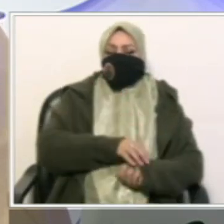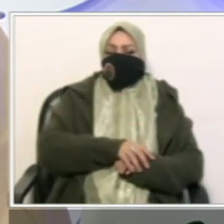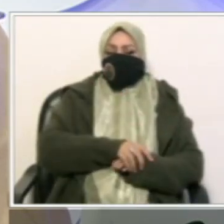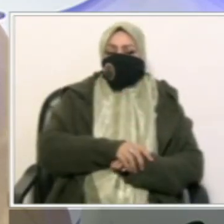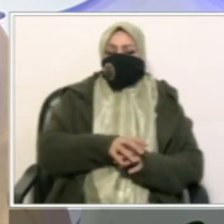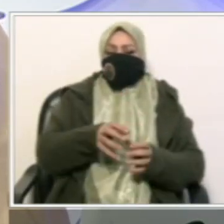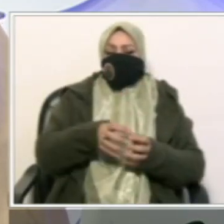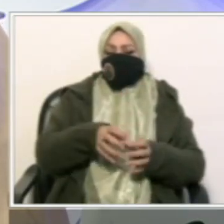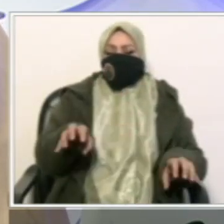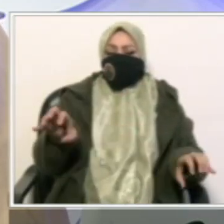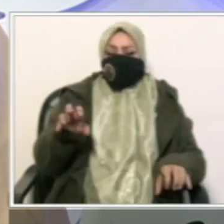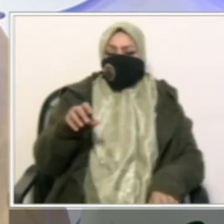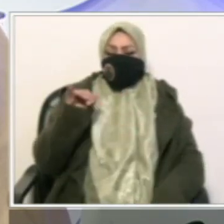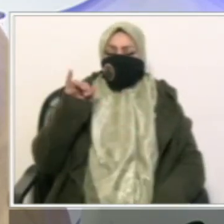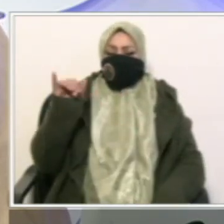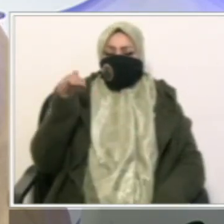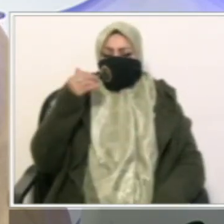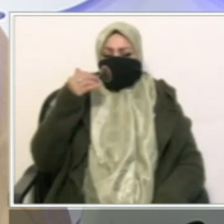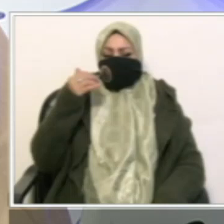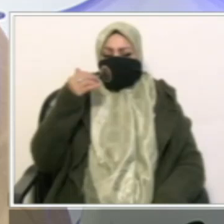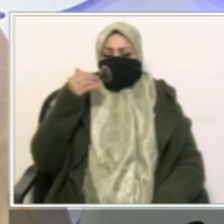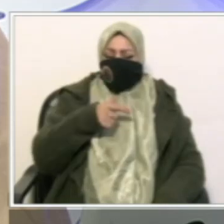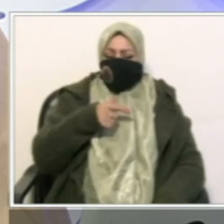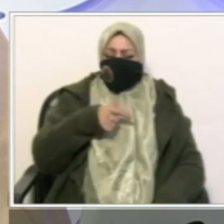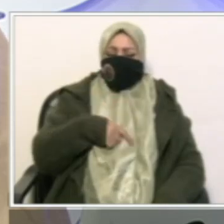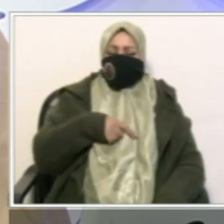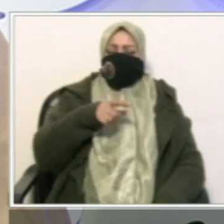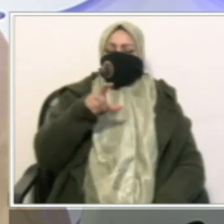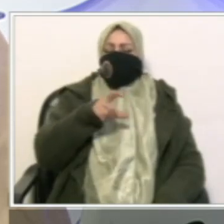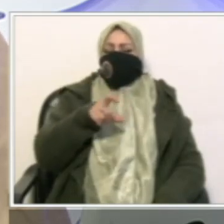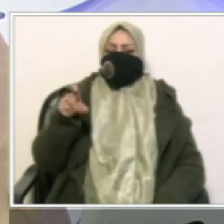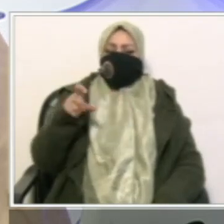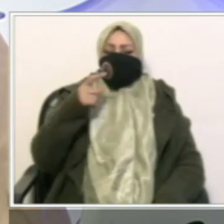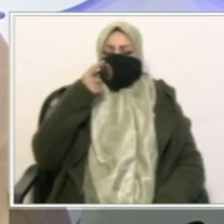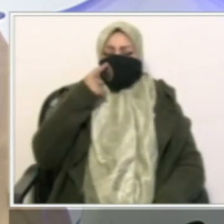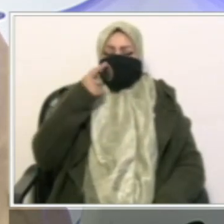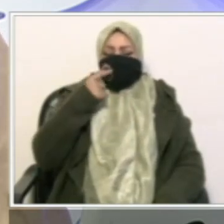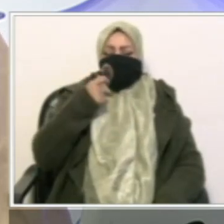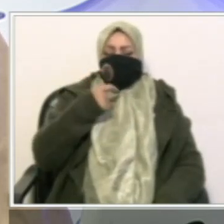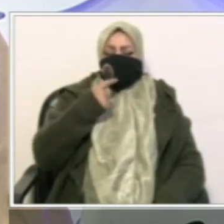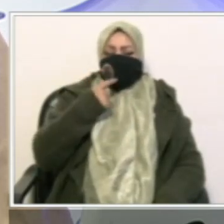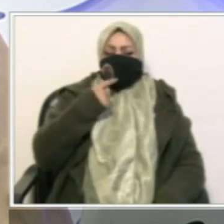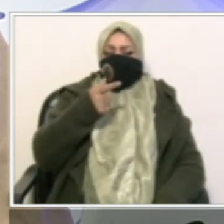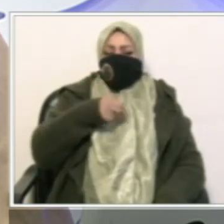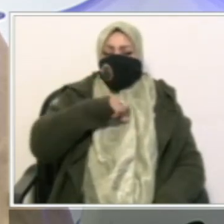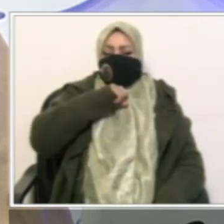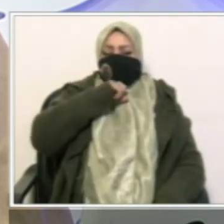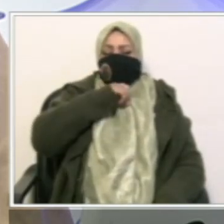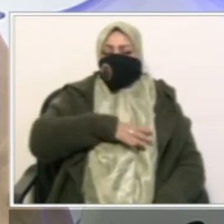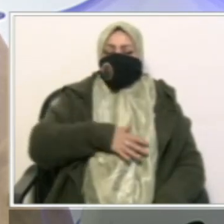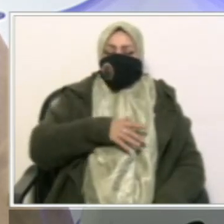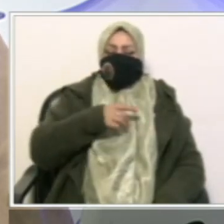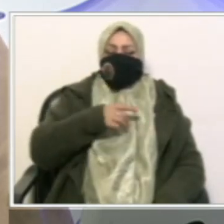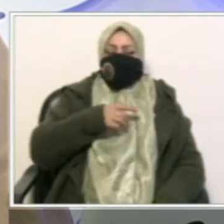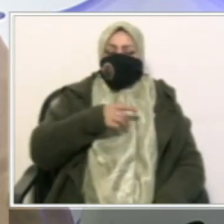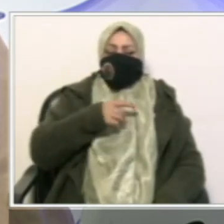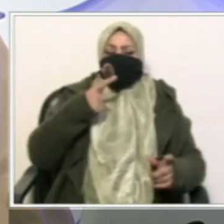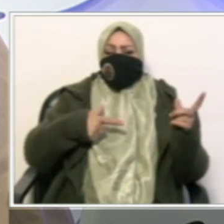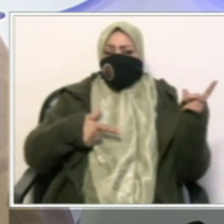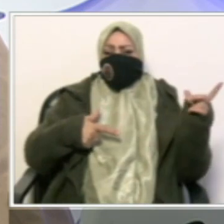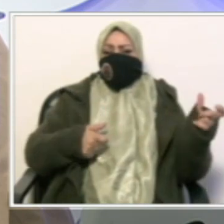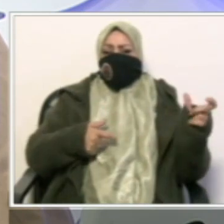الشرع وما فعلها النبي صلى الله عليه وسلم قاتلهم أزهق أرواحهم، مش تقول لي المقاطعة غير